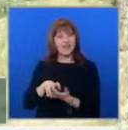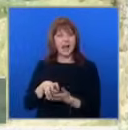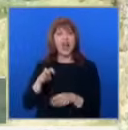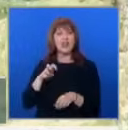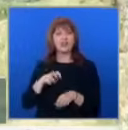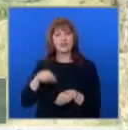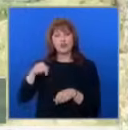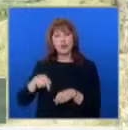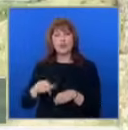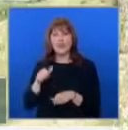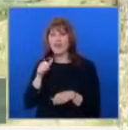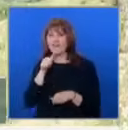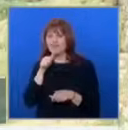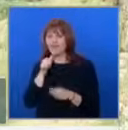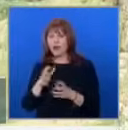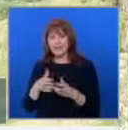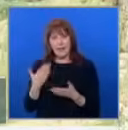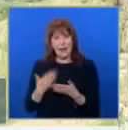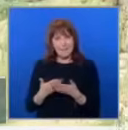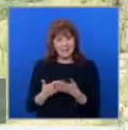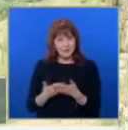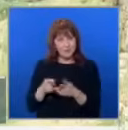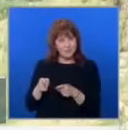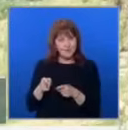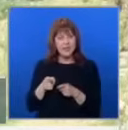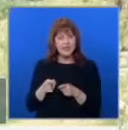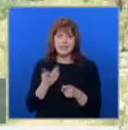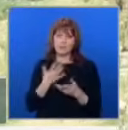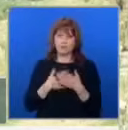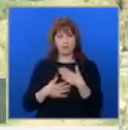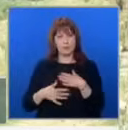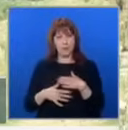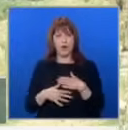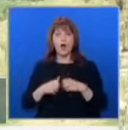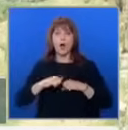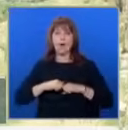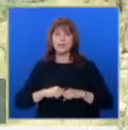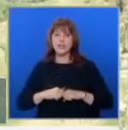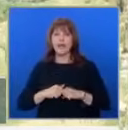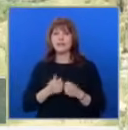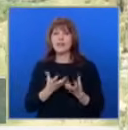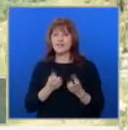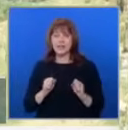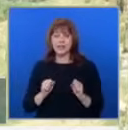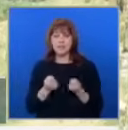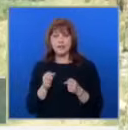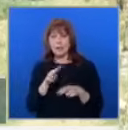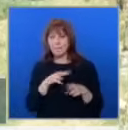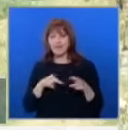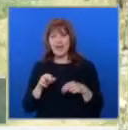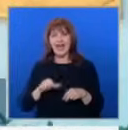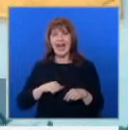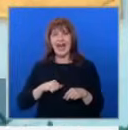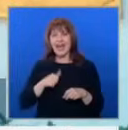Воден, които се оказаха най-близо до епицентъра на земетресението, днес са много по-спокойни. От общината обаче предприеха спешна проверка на